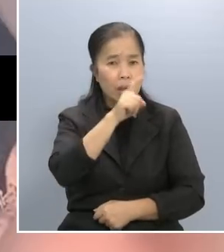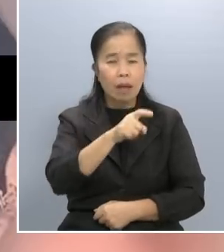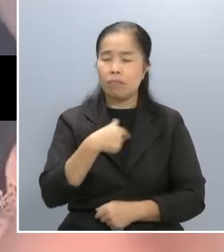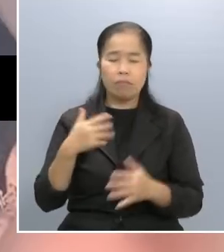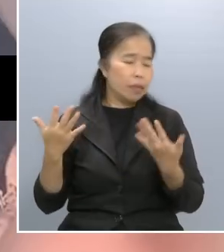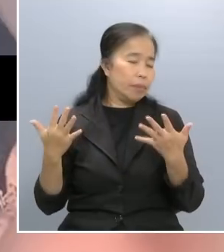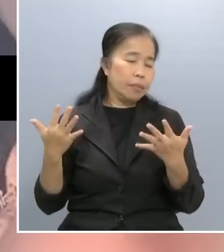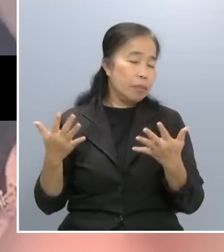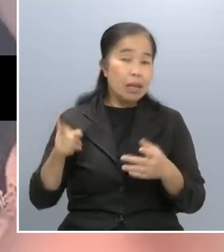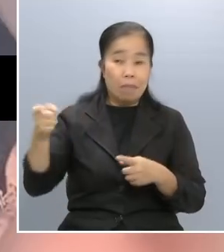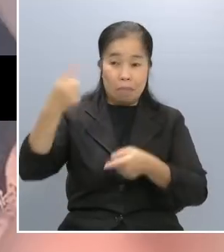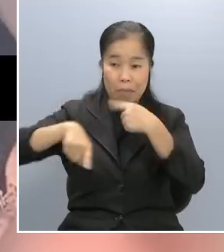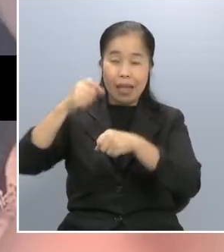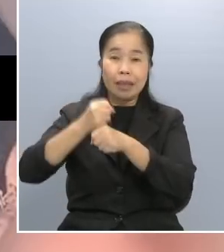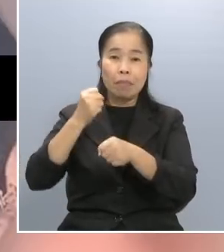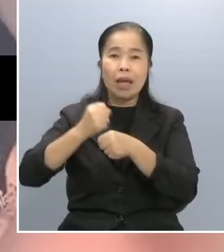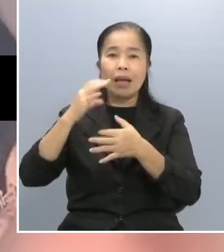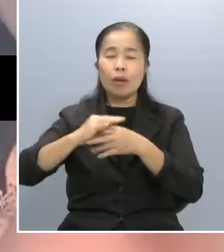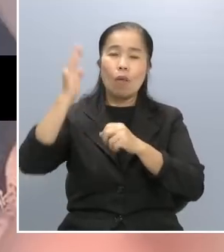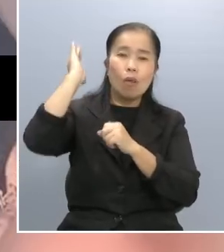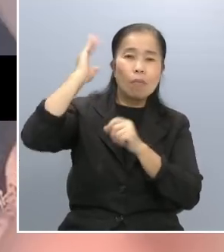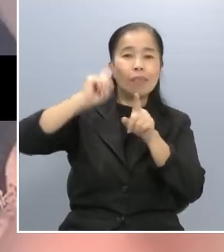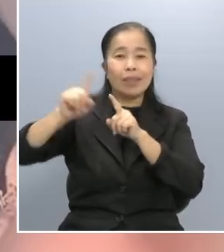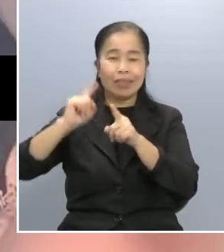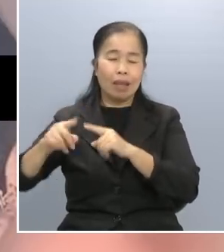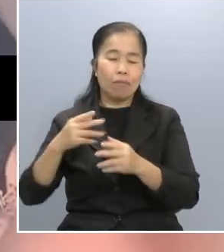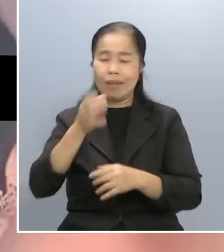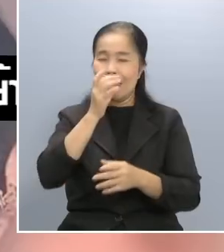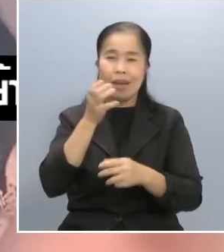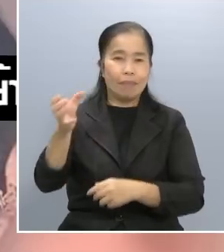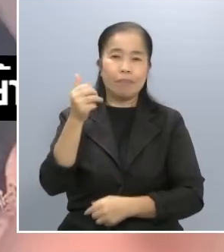แบบไม่มีไม่มีในเรื่องเหล่านั้นให้เครื่องดื่ม